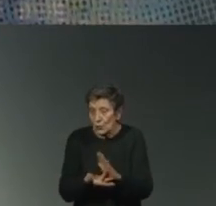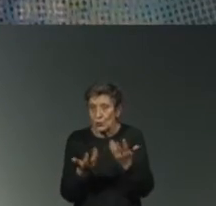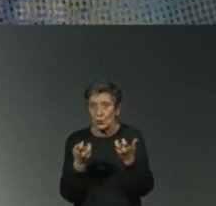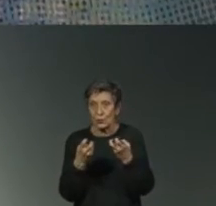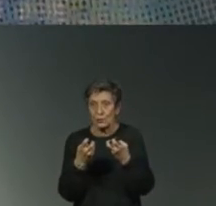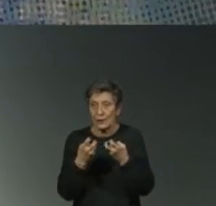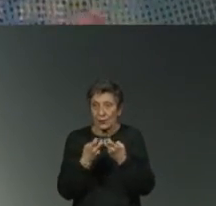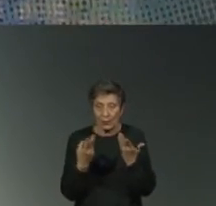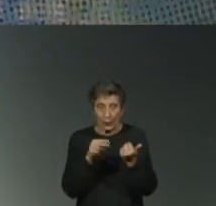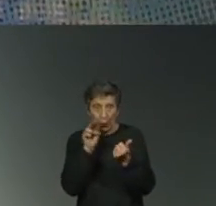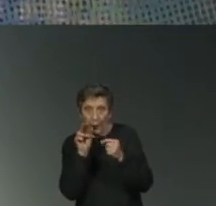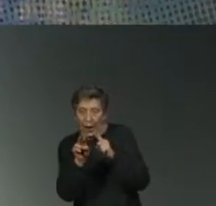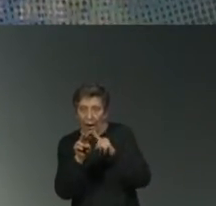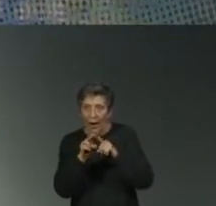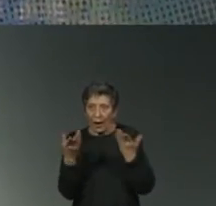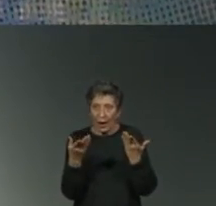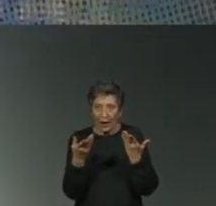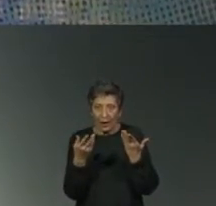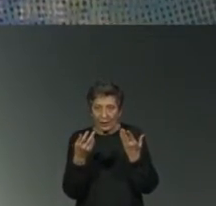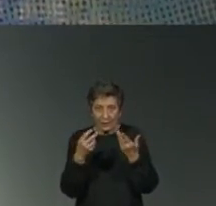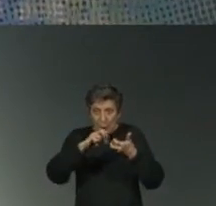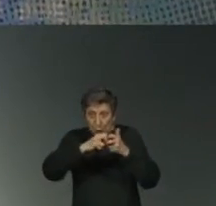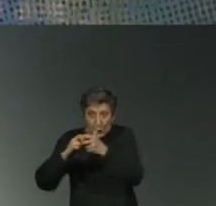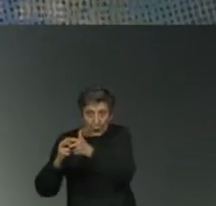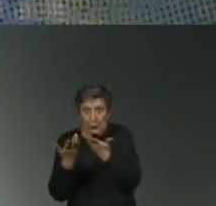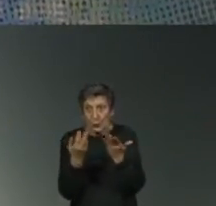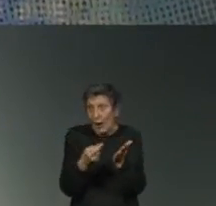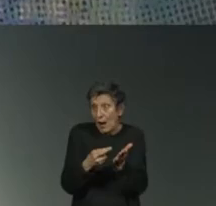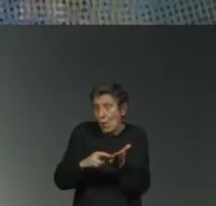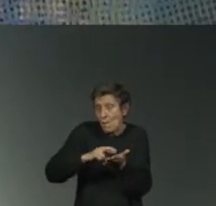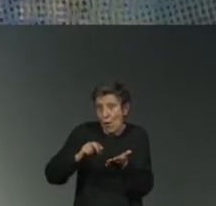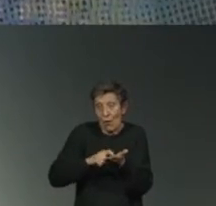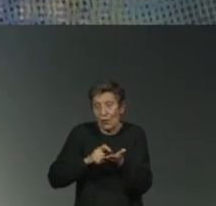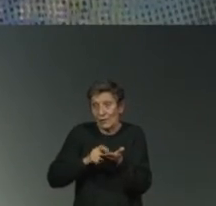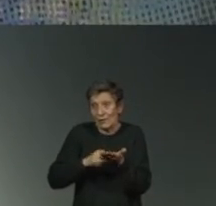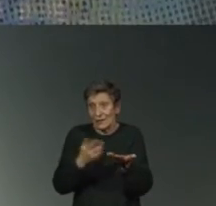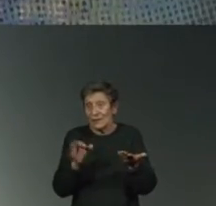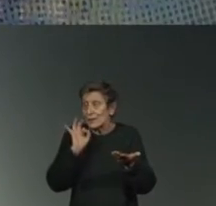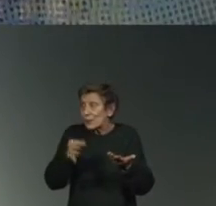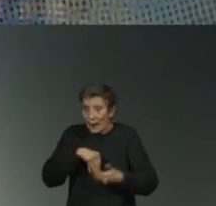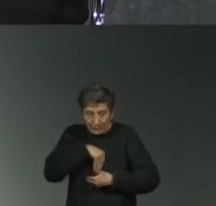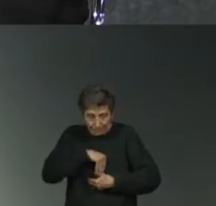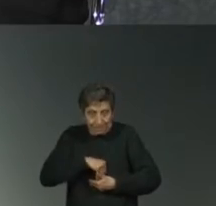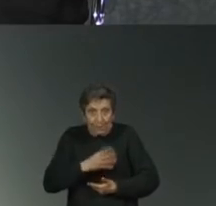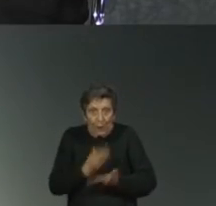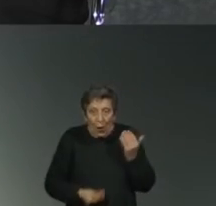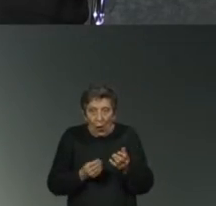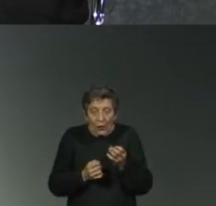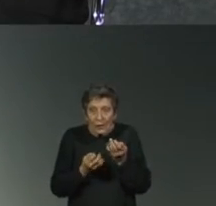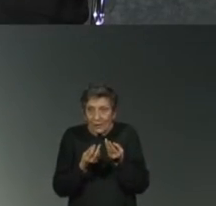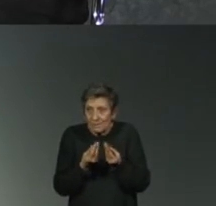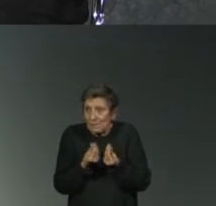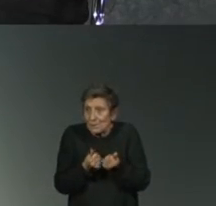de l'architecture, etc., tout ce qu'on trouve dans le roman. Mais vraiment, il me manquait la flamme. Jusqu'à ce que l'idée me